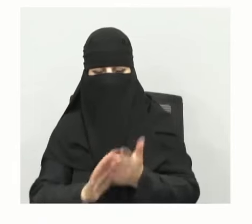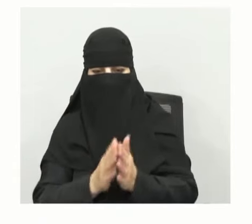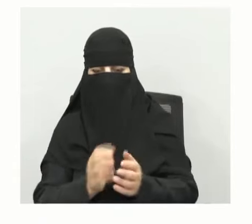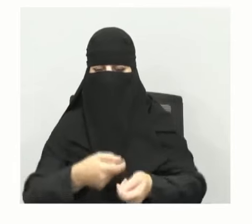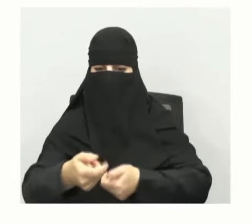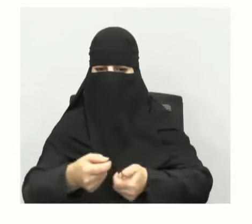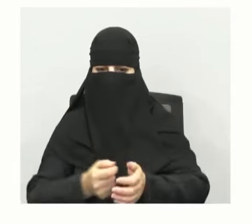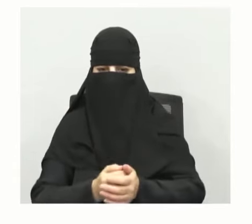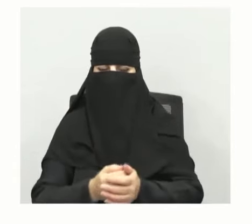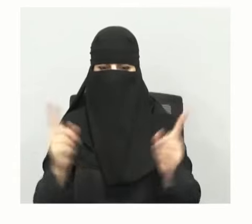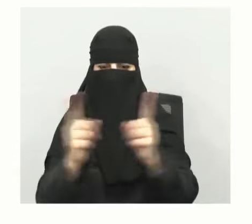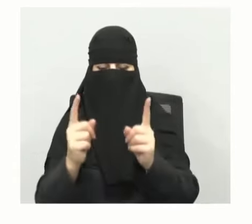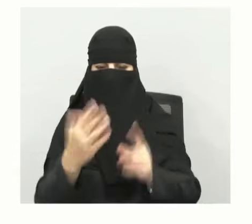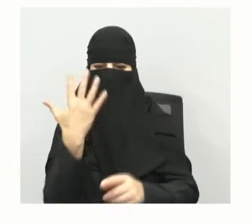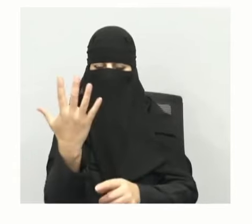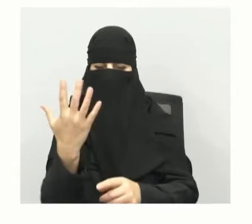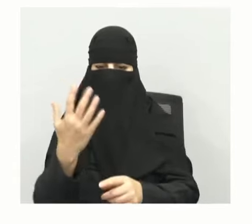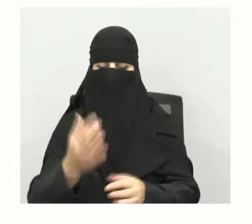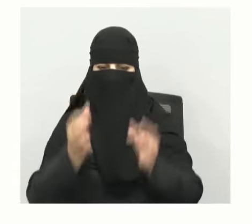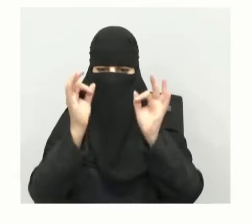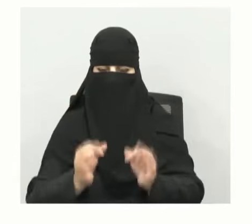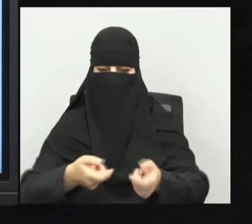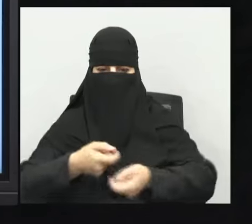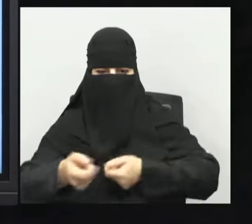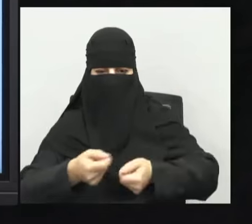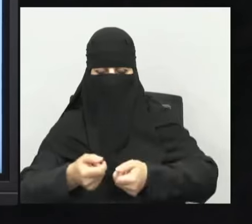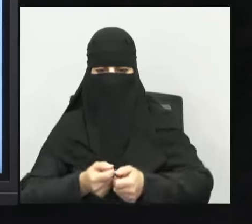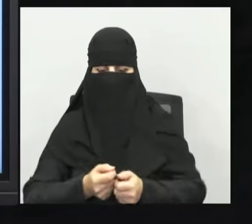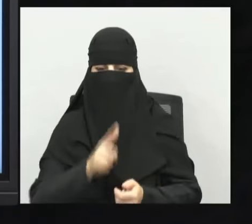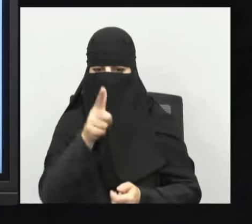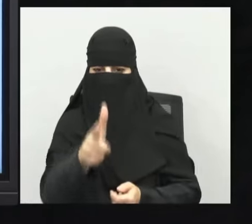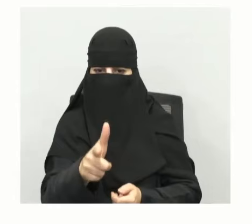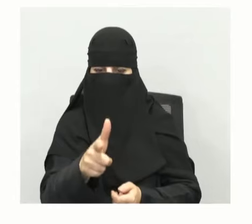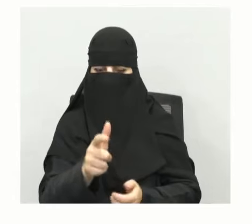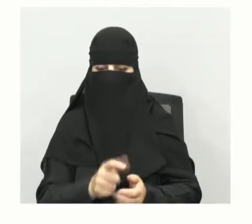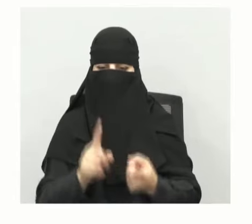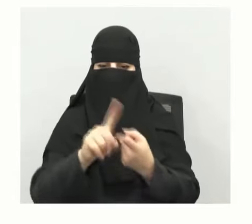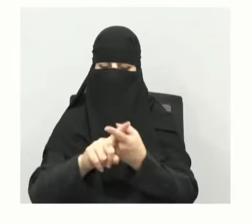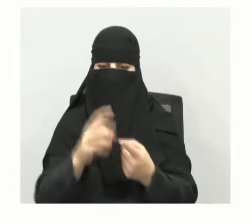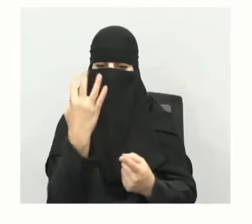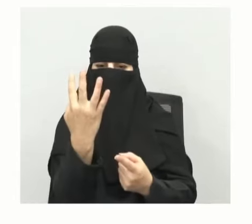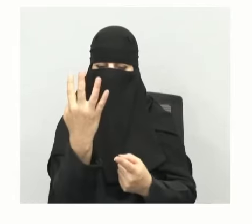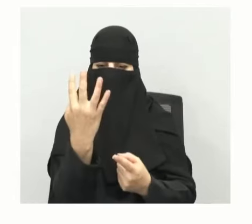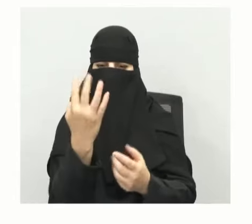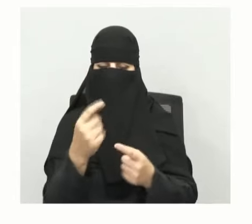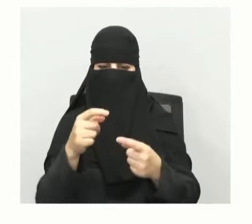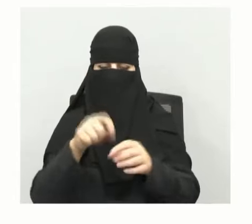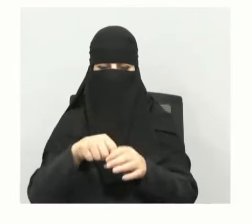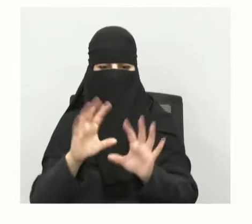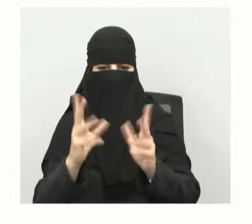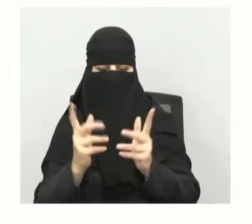هاي ابطال مقابلها خمس تذاكر لازم اشتريها اذا ساقول ساضرب اربعه عفوا في